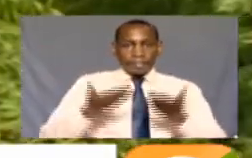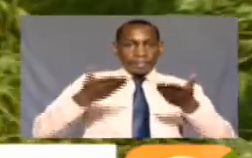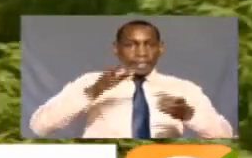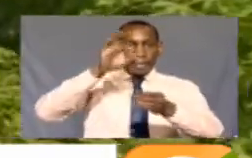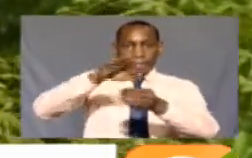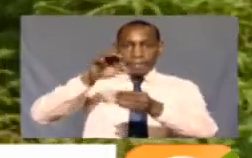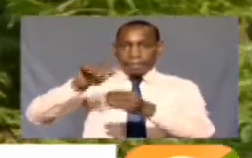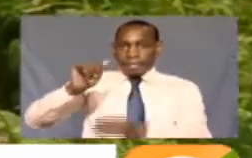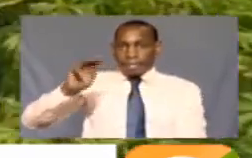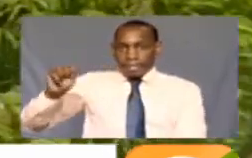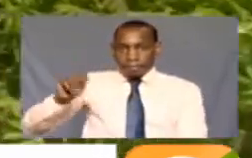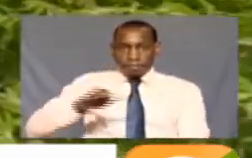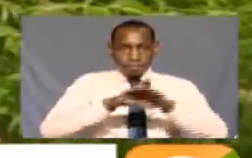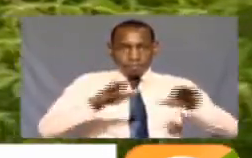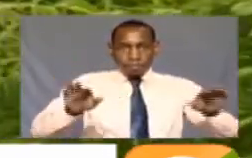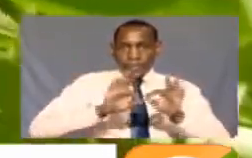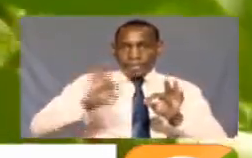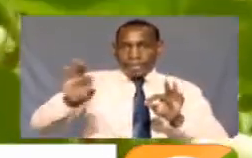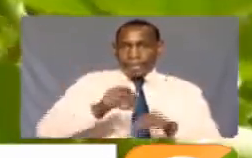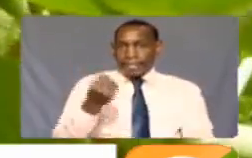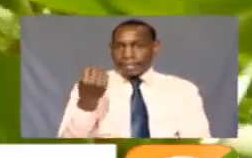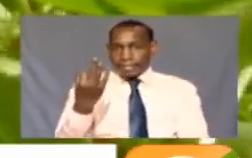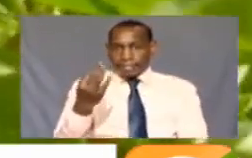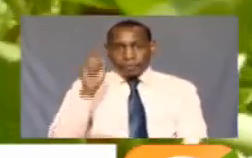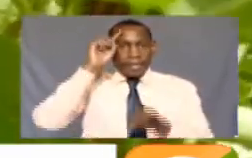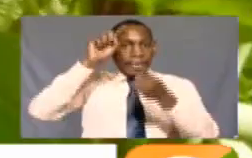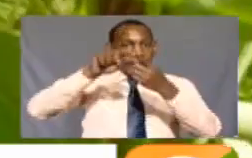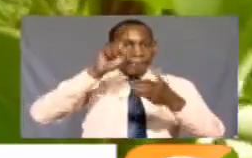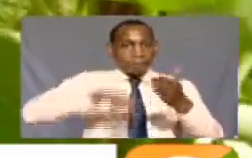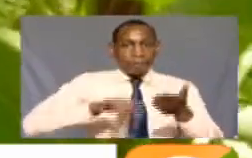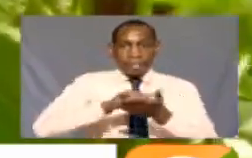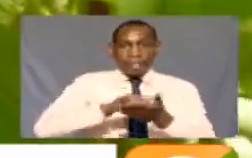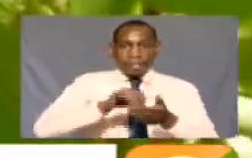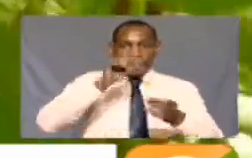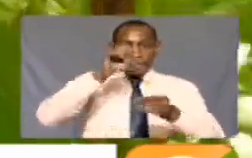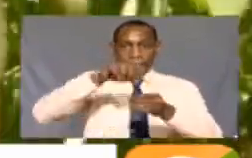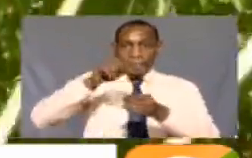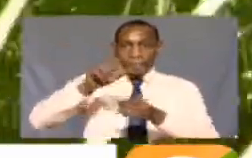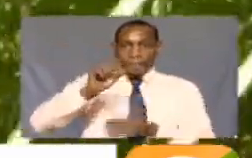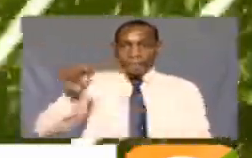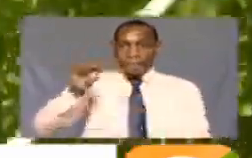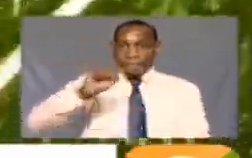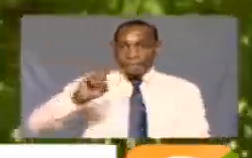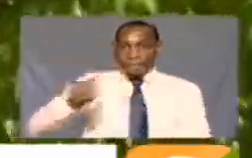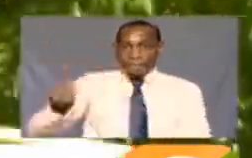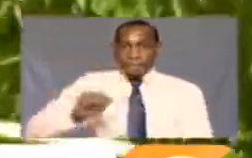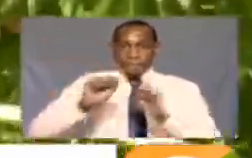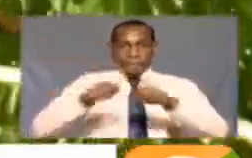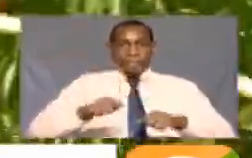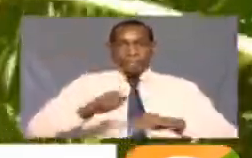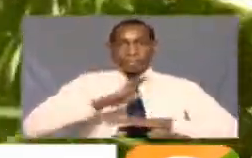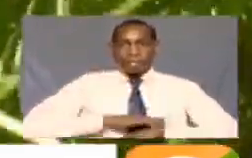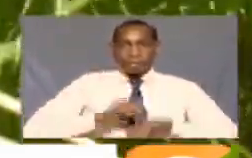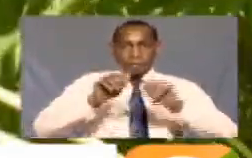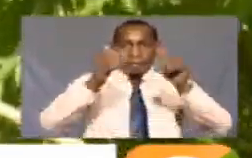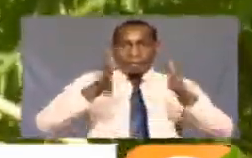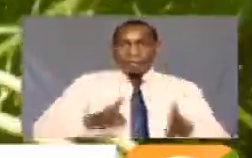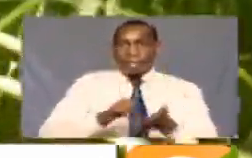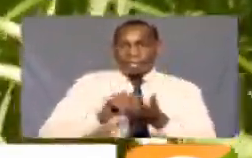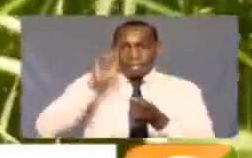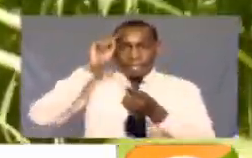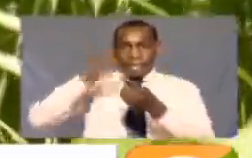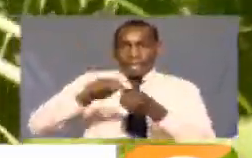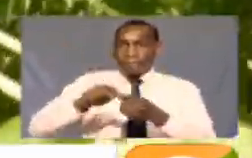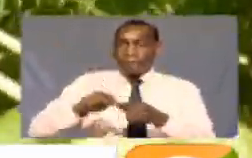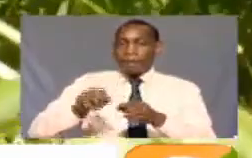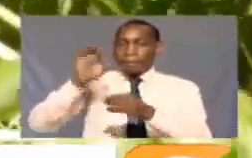amepanda mihogo katika shamba lake la ekari tatu. Nia yake ni kukuza mbegu za kutosheleza idadi kubwa ya wakulima 800 wanaopania